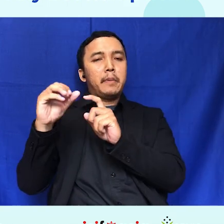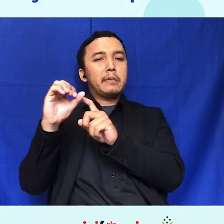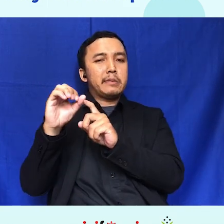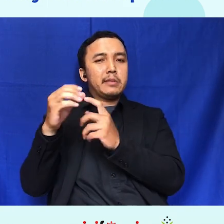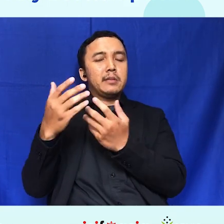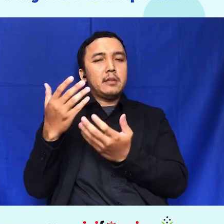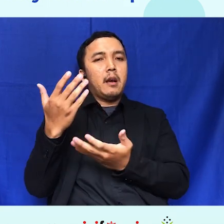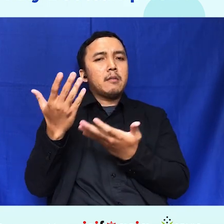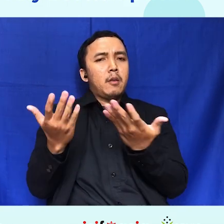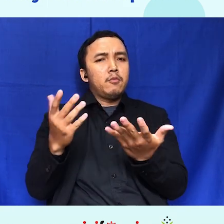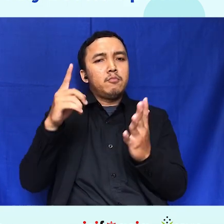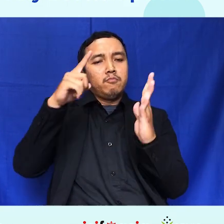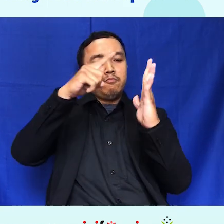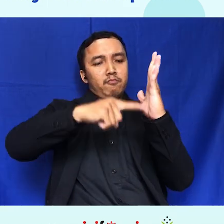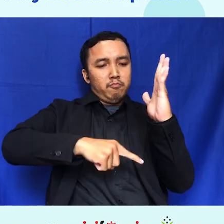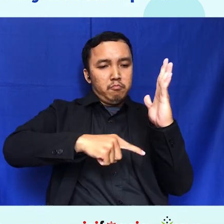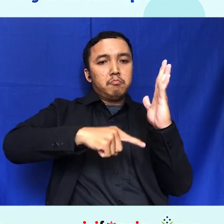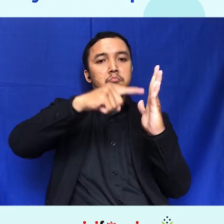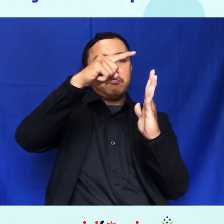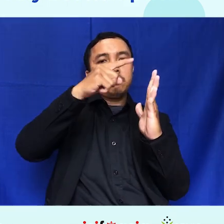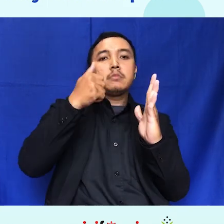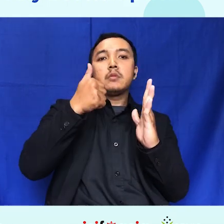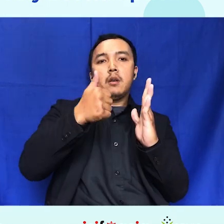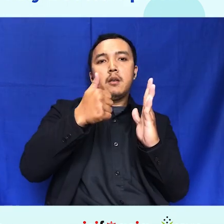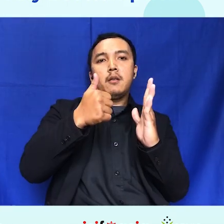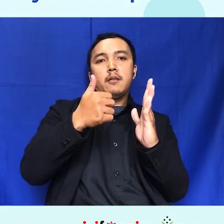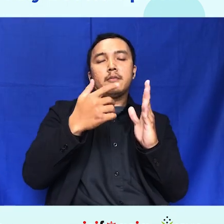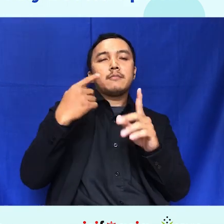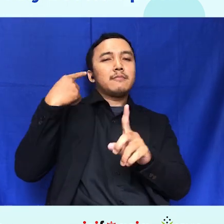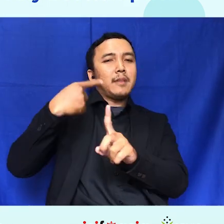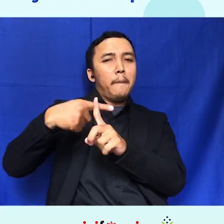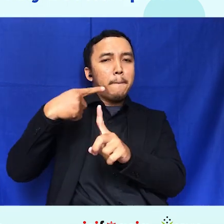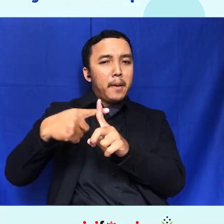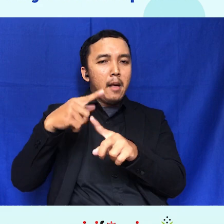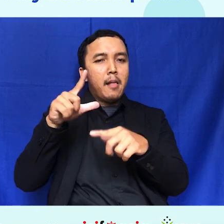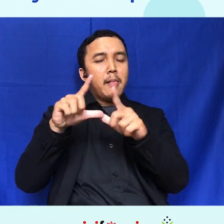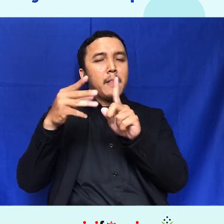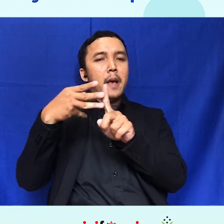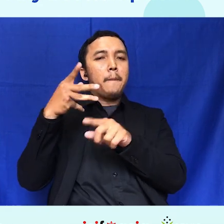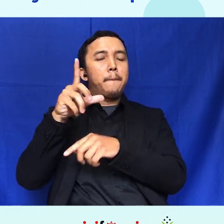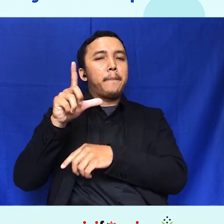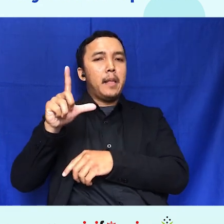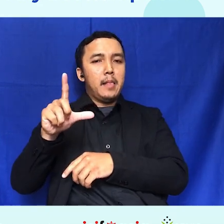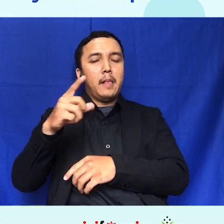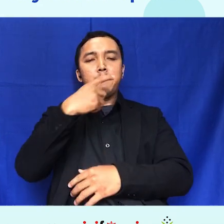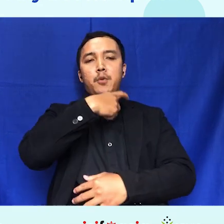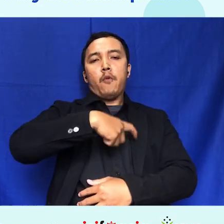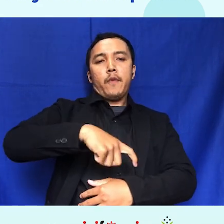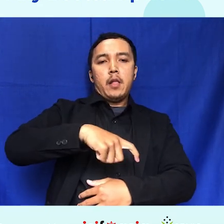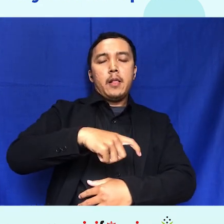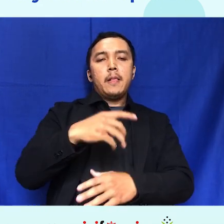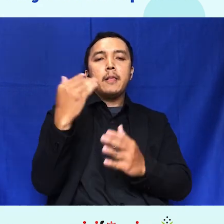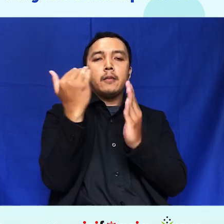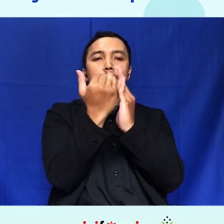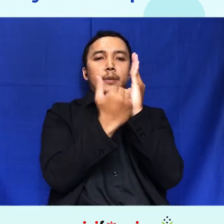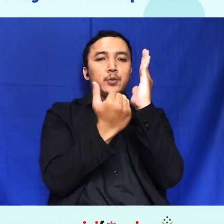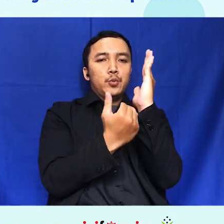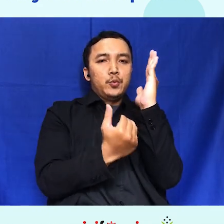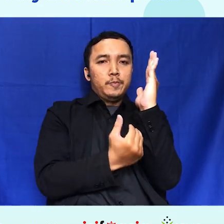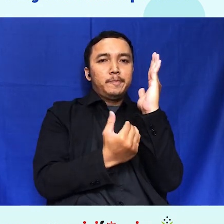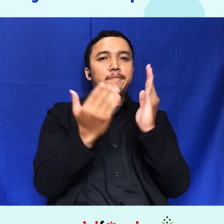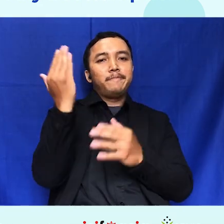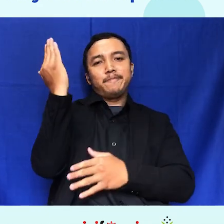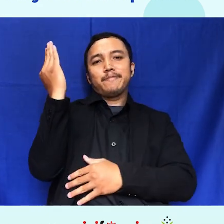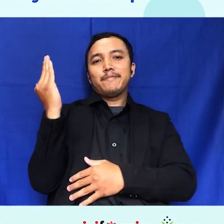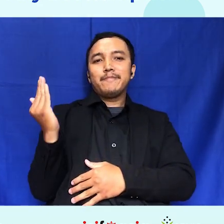untuk drop-down dan combo box menu, serta menambahkan label pada menu profil. Navigation